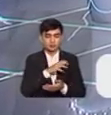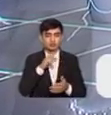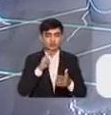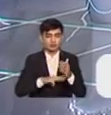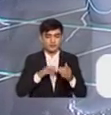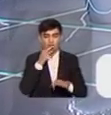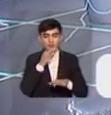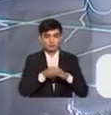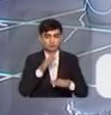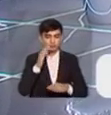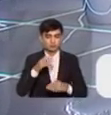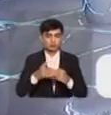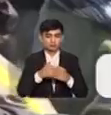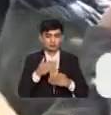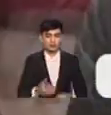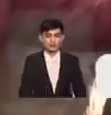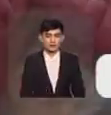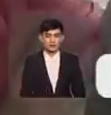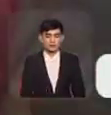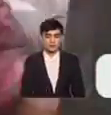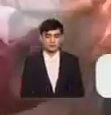административной ответственности. Тихо!